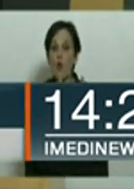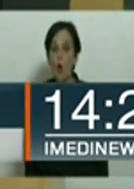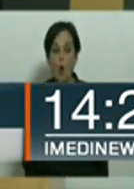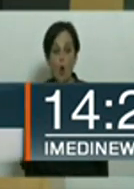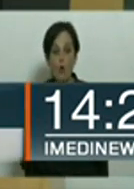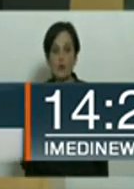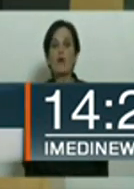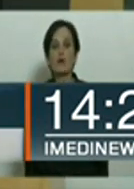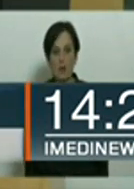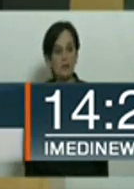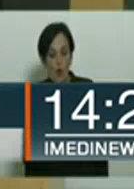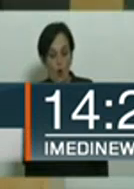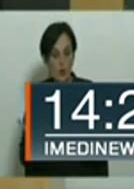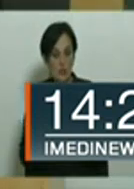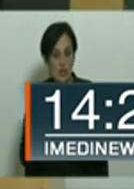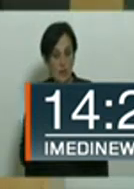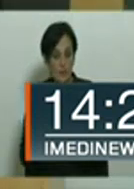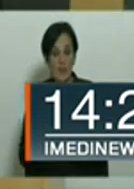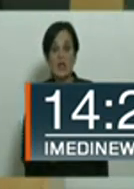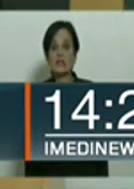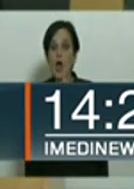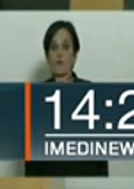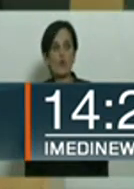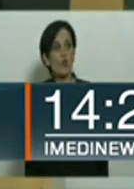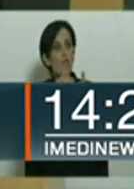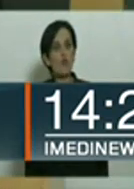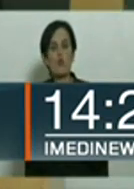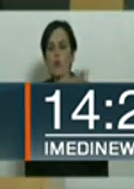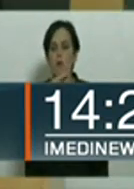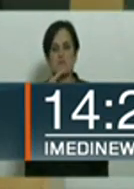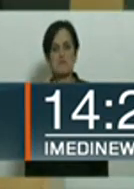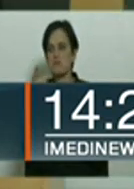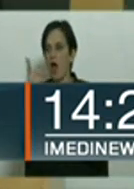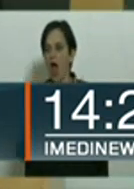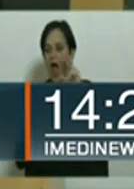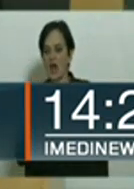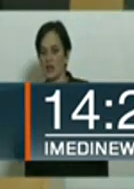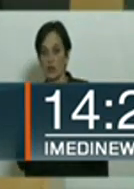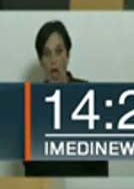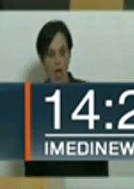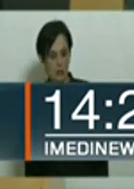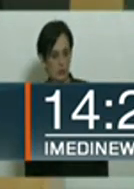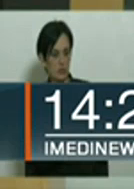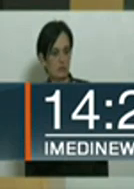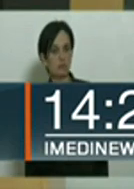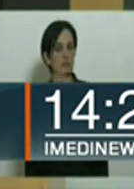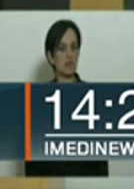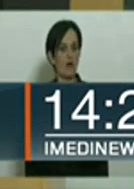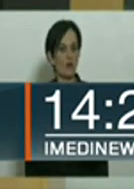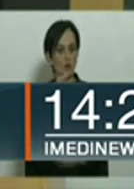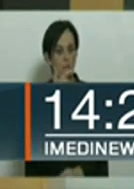არგუმენტები იყოს გათვალისწინებული. კოლეგები ამბობდნენ, რომ არაფერს არ ითვალისწინებთო, ეხლა საყვედურობთ ბატონანის, რომ